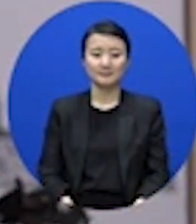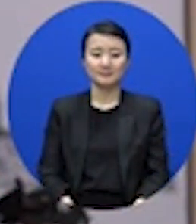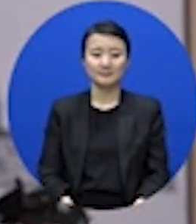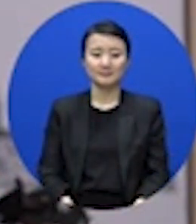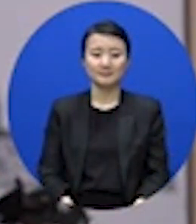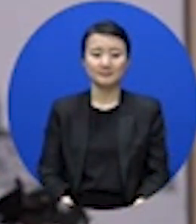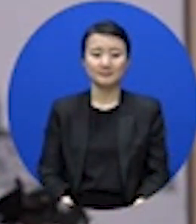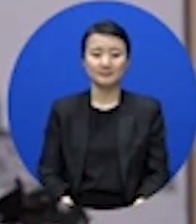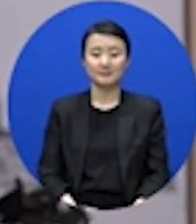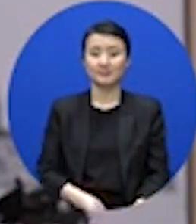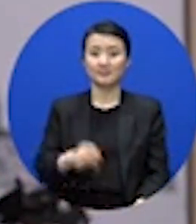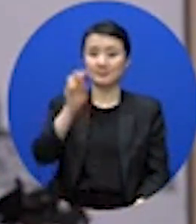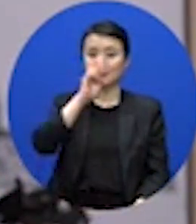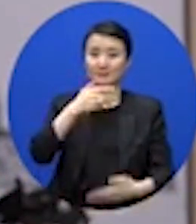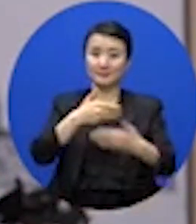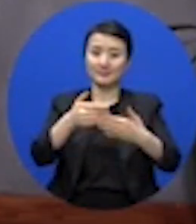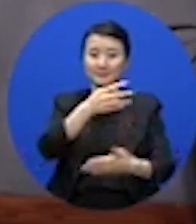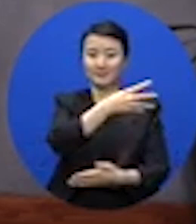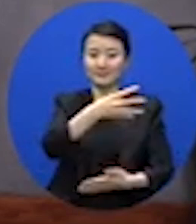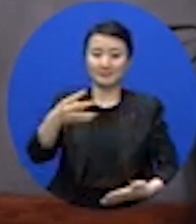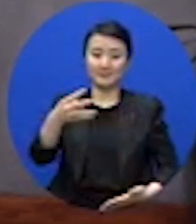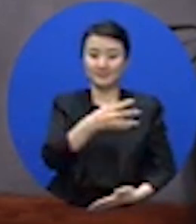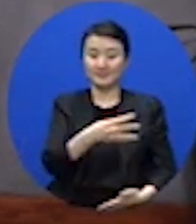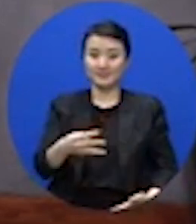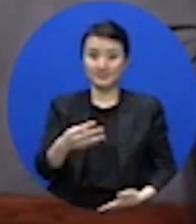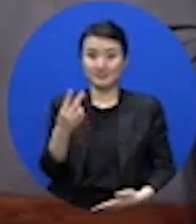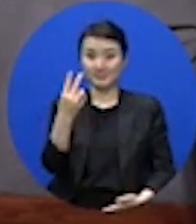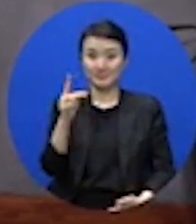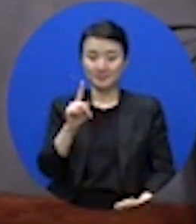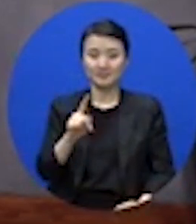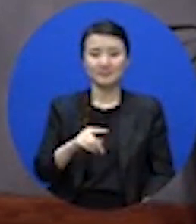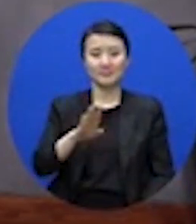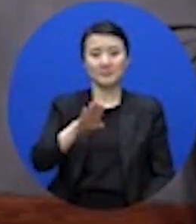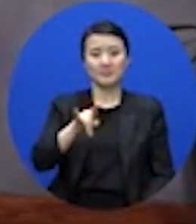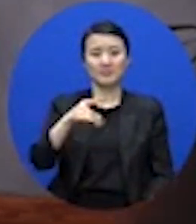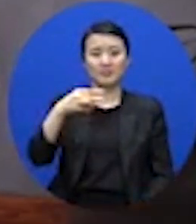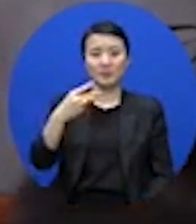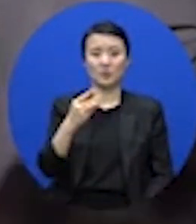악보 두 개가 있죠. 월광 베토벤 소나타예요.